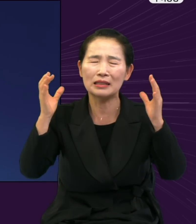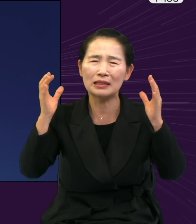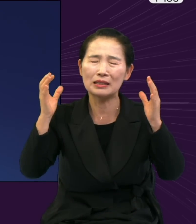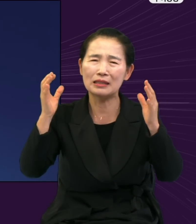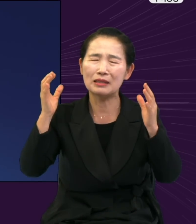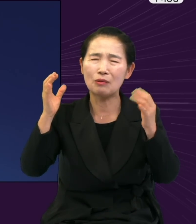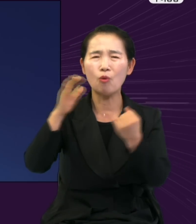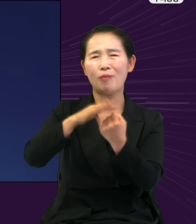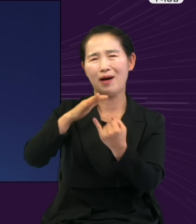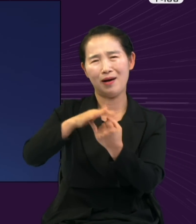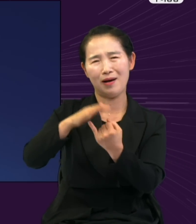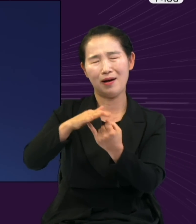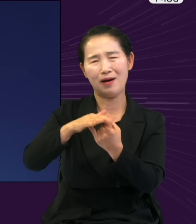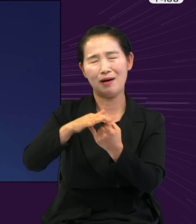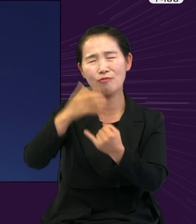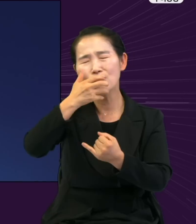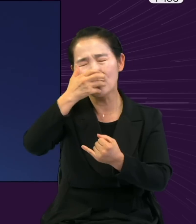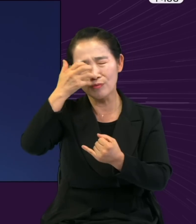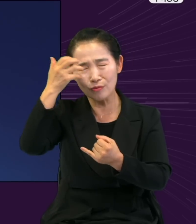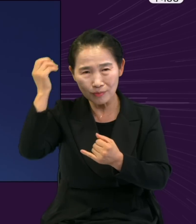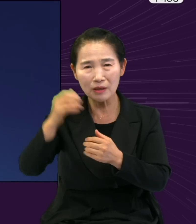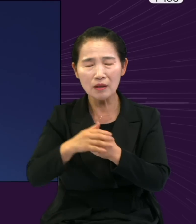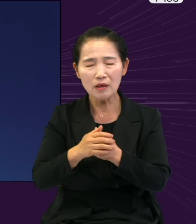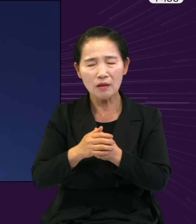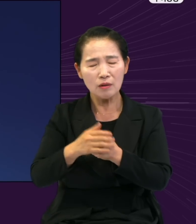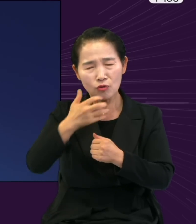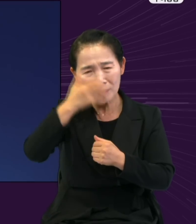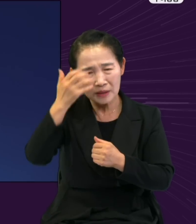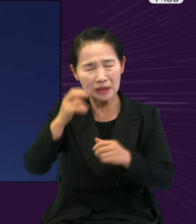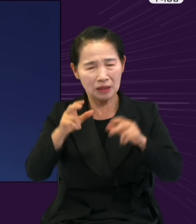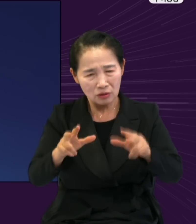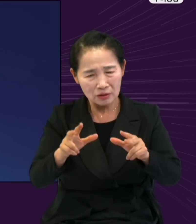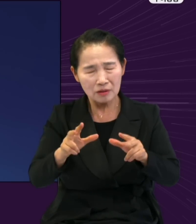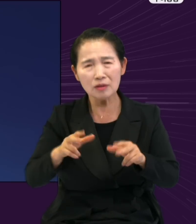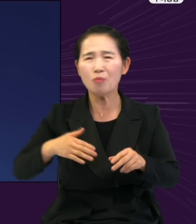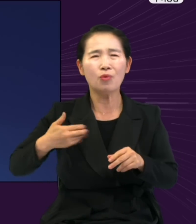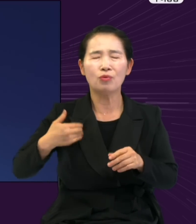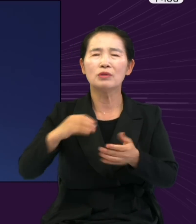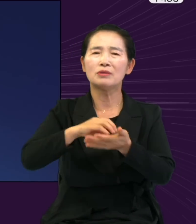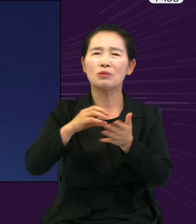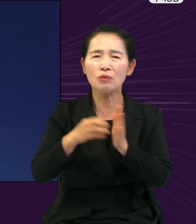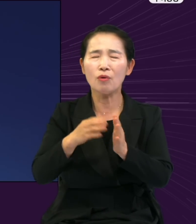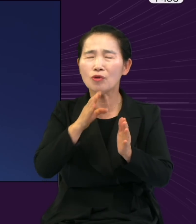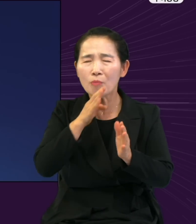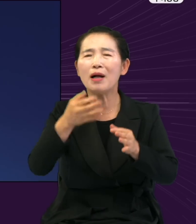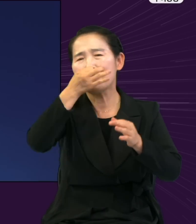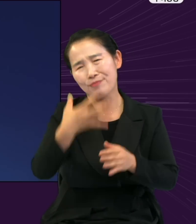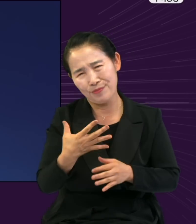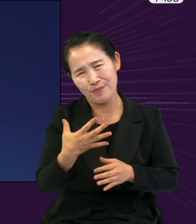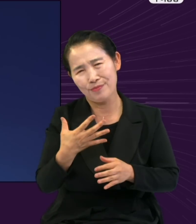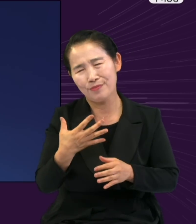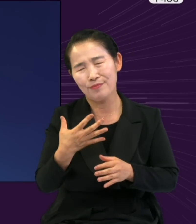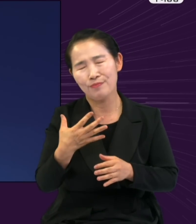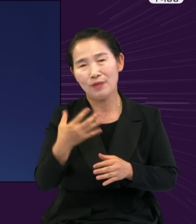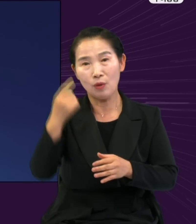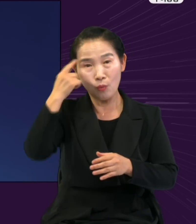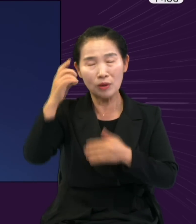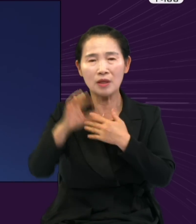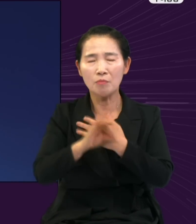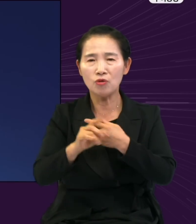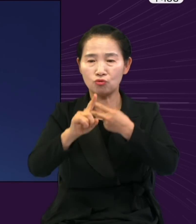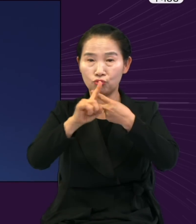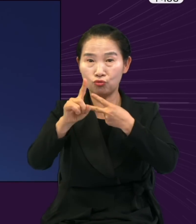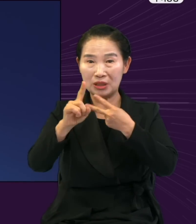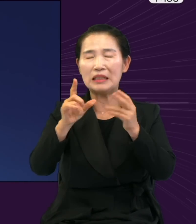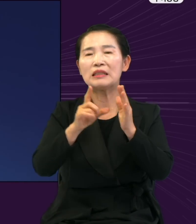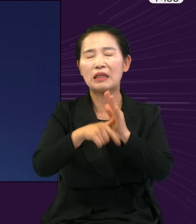정도로 제 인생은 늘 이렇게 달려야 했습니다. 중학교 2학년 때 저희 아버지가 돌아가시고